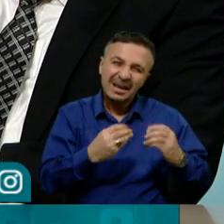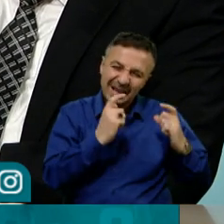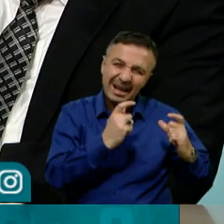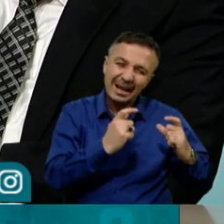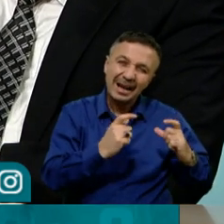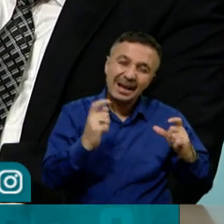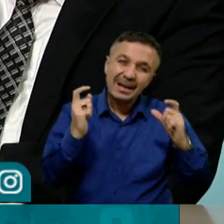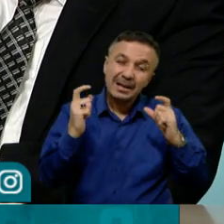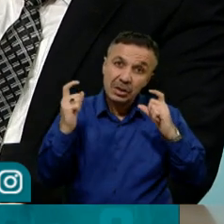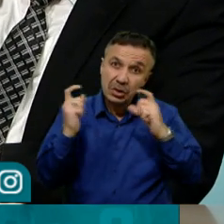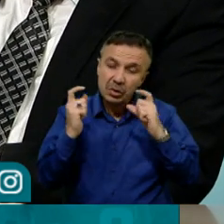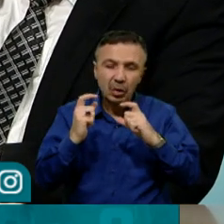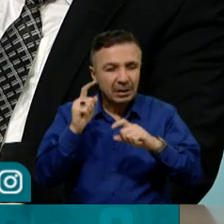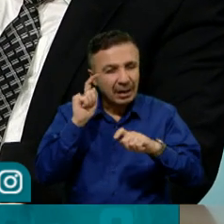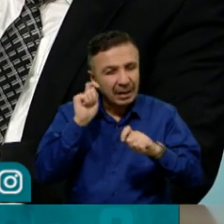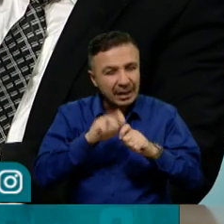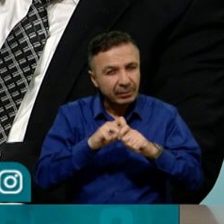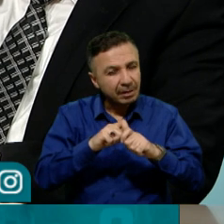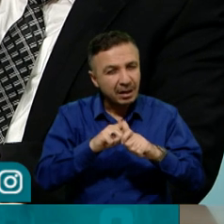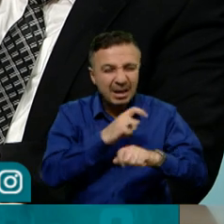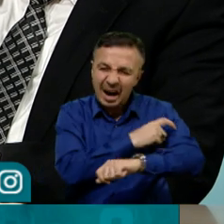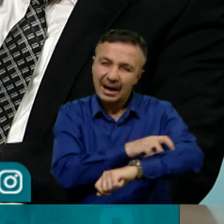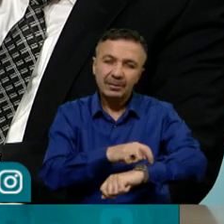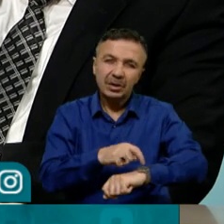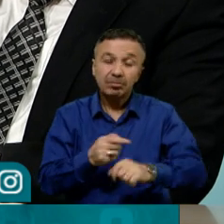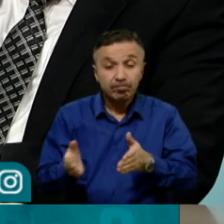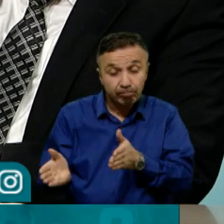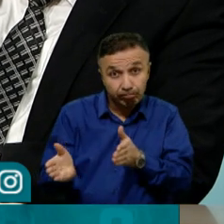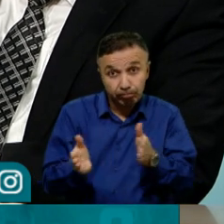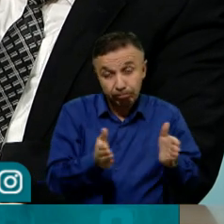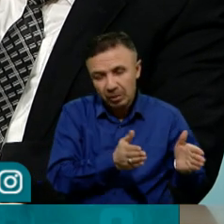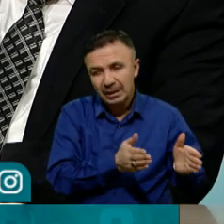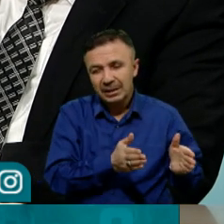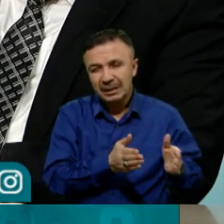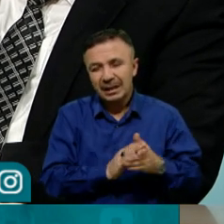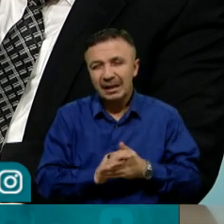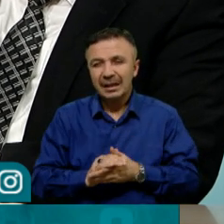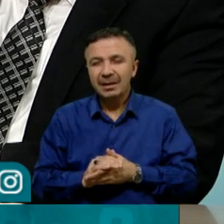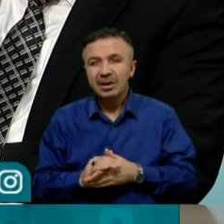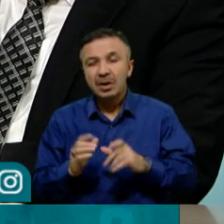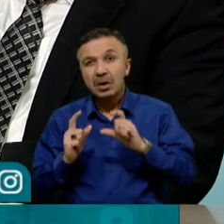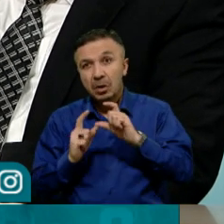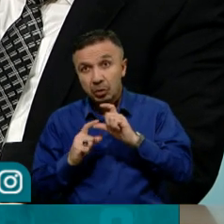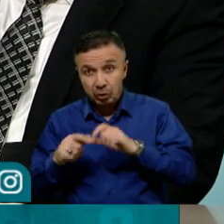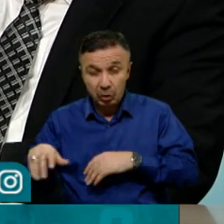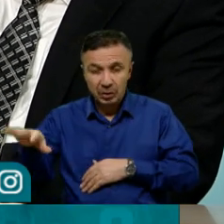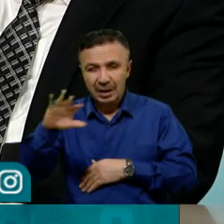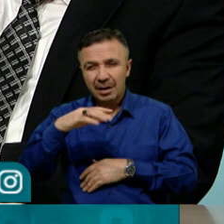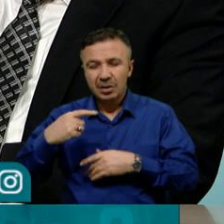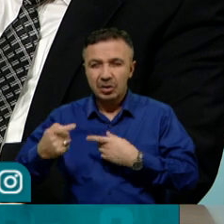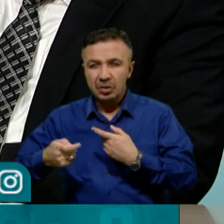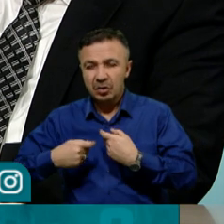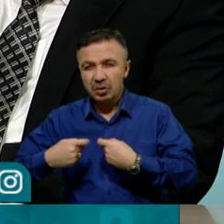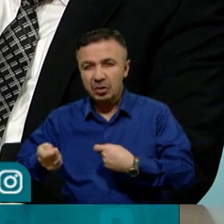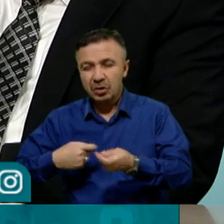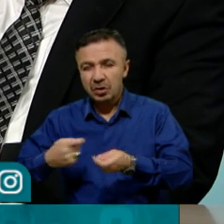değildir Bu net açık bir husus Bunun dışında geriye kalan her türlü sosyal ticari Efendimiz